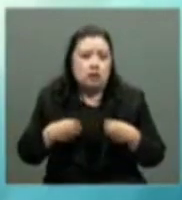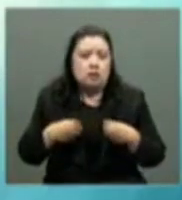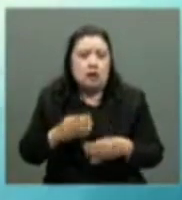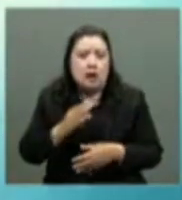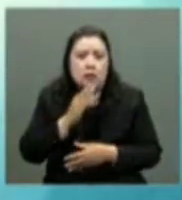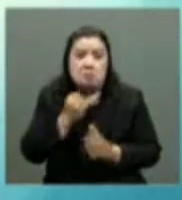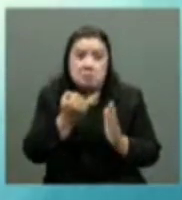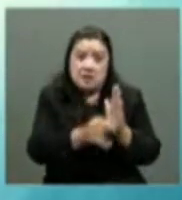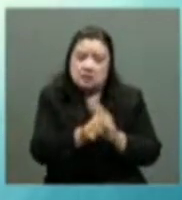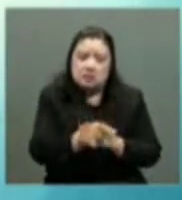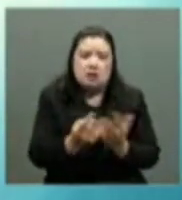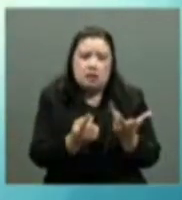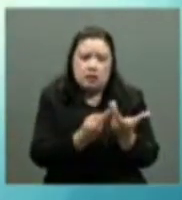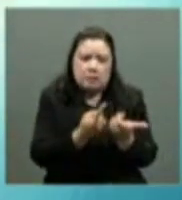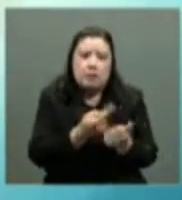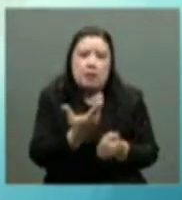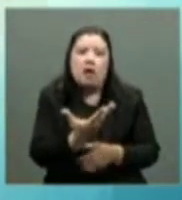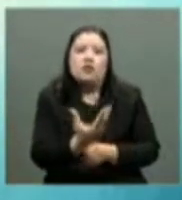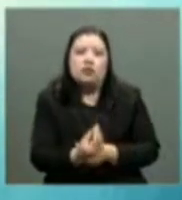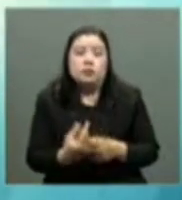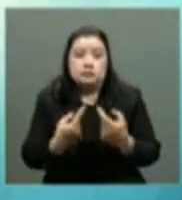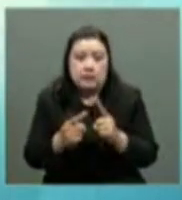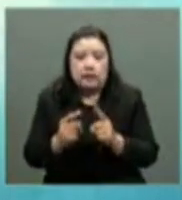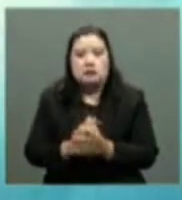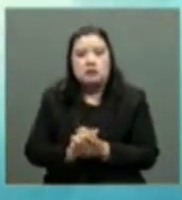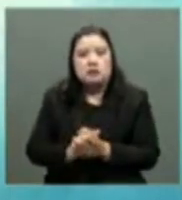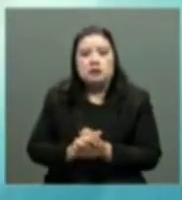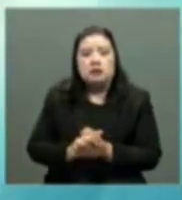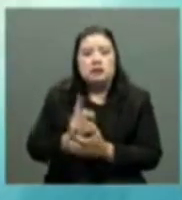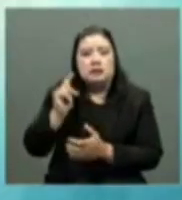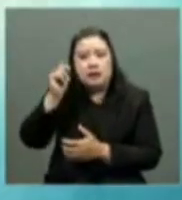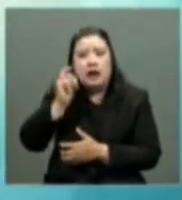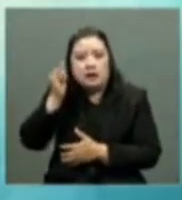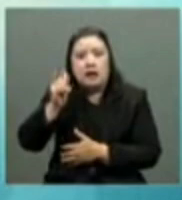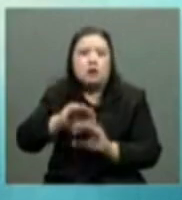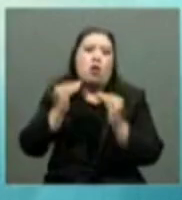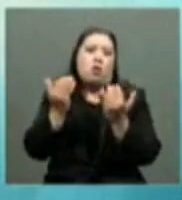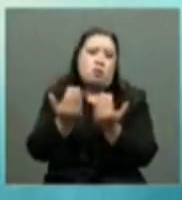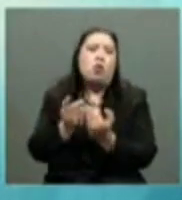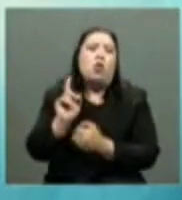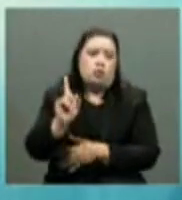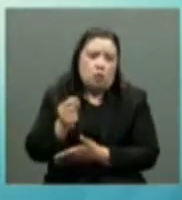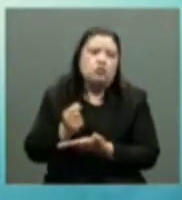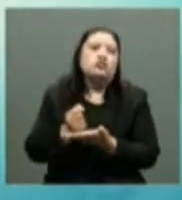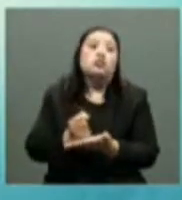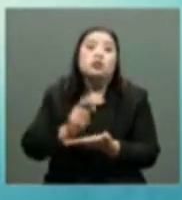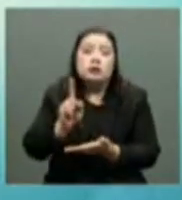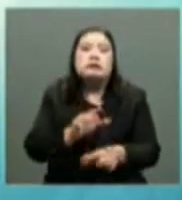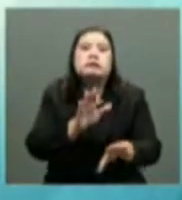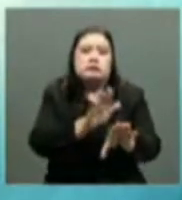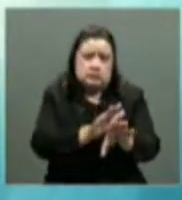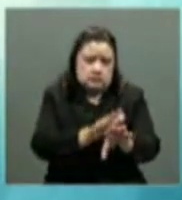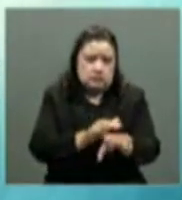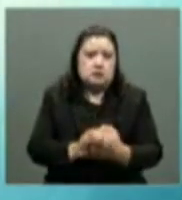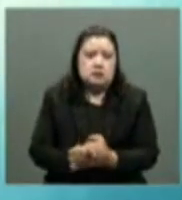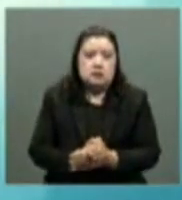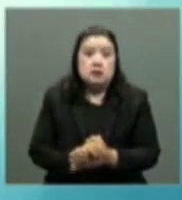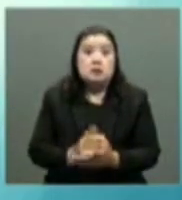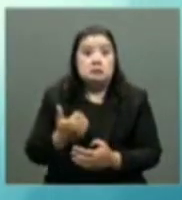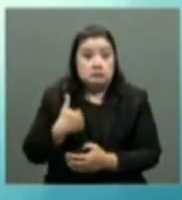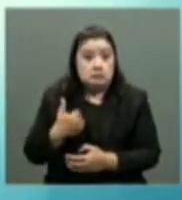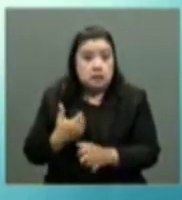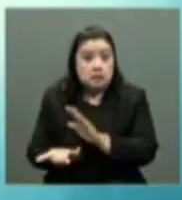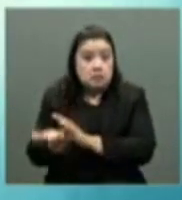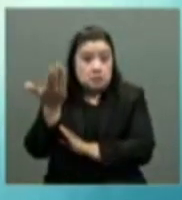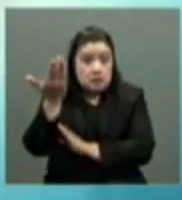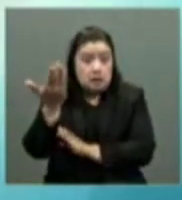ำผิดก็น้อยลงไปแต่ว่าถ้าเป็นพ่อแม่พี่น้องหรือปู่ย่าตายายที่เป็นครอบครัวด้วยเตือนเขาเมื่อเช้านี้ฟังทาง